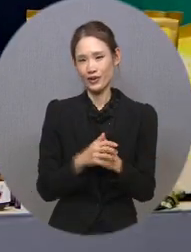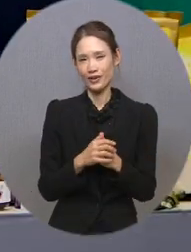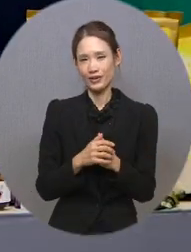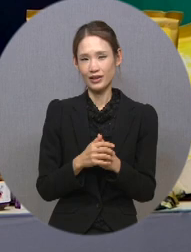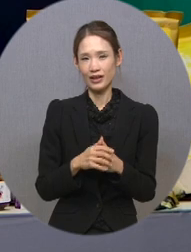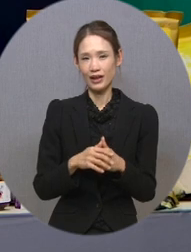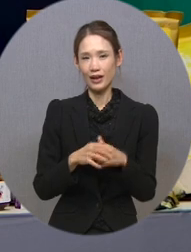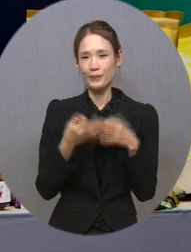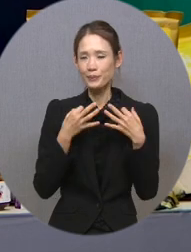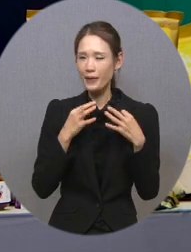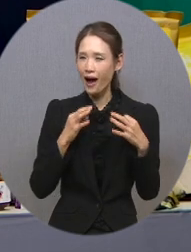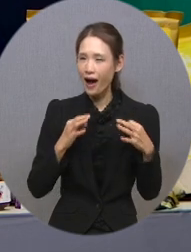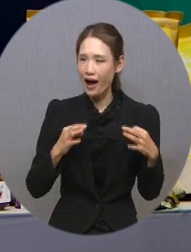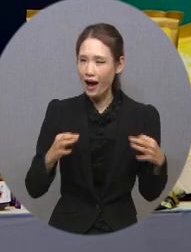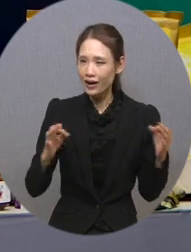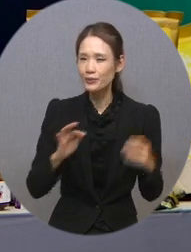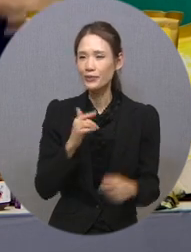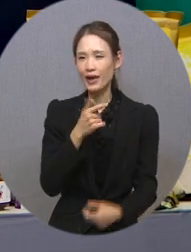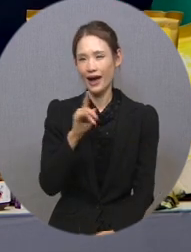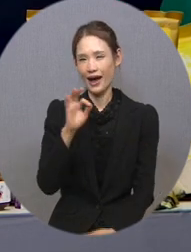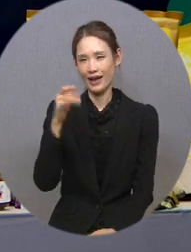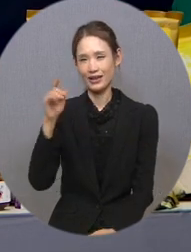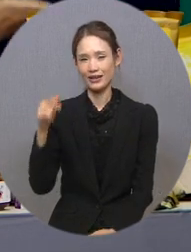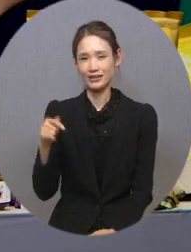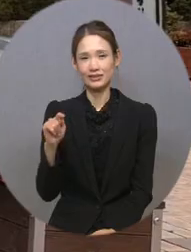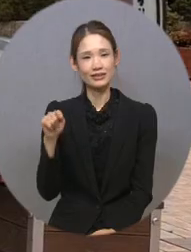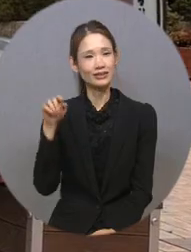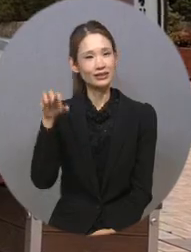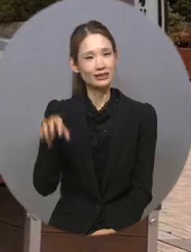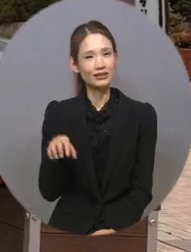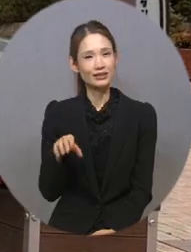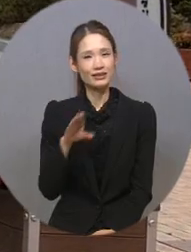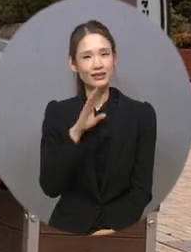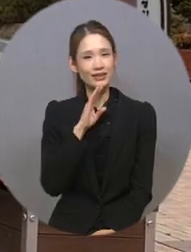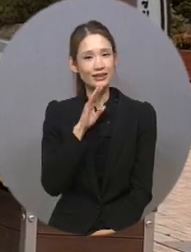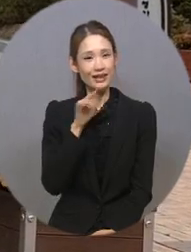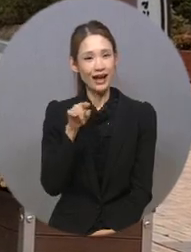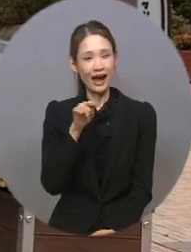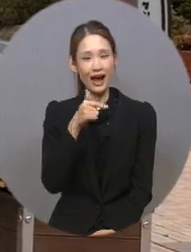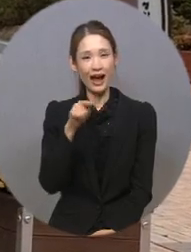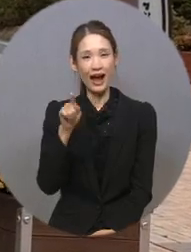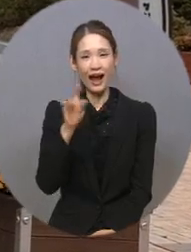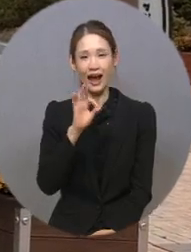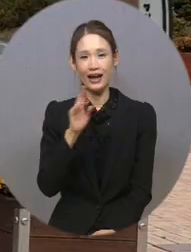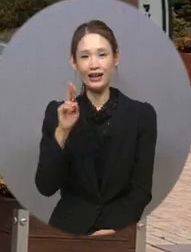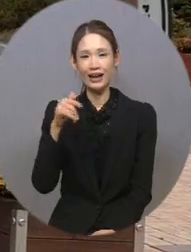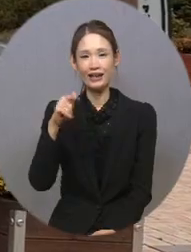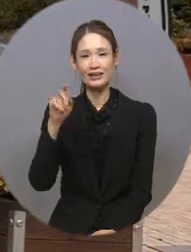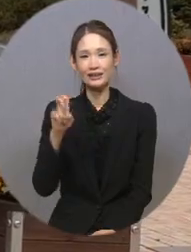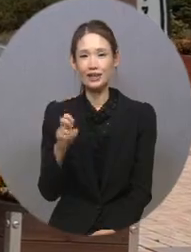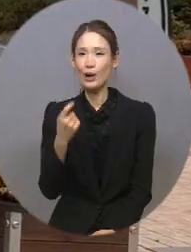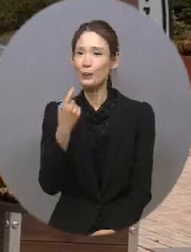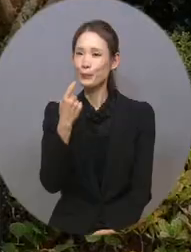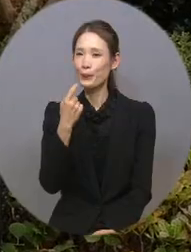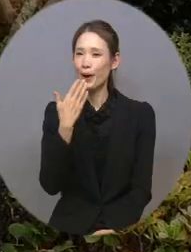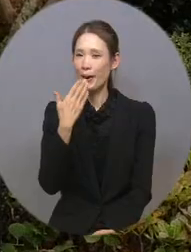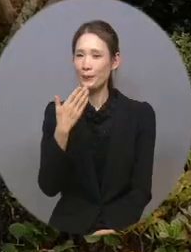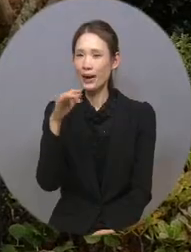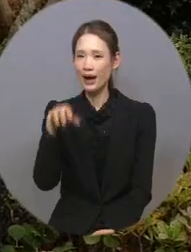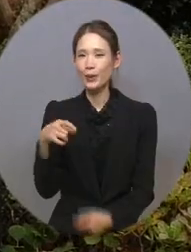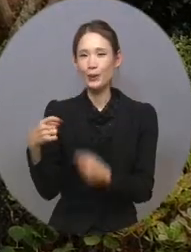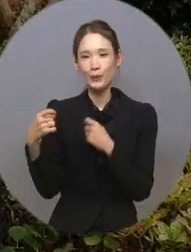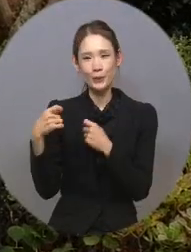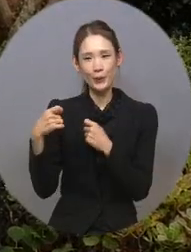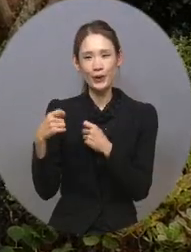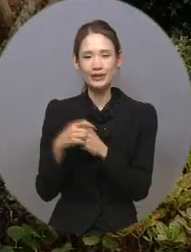판소리 하면 가야금 뺄 수가 없잖아요. 그렇죠. 그래서 우리가 바로 이 가야금 산조를 이렇게 배울 수 있는 곳에 바로